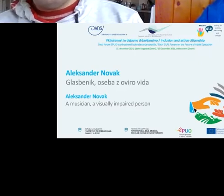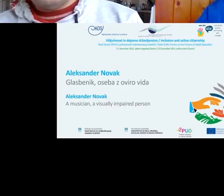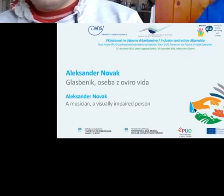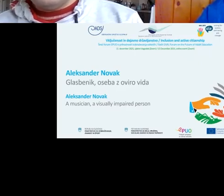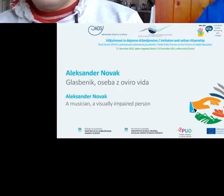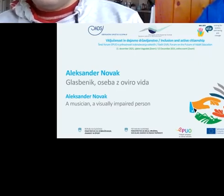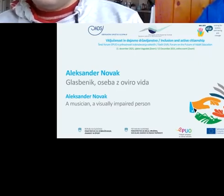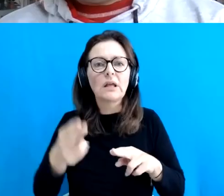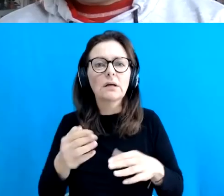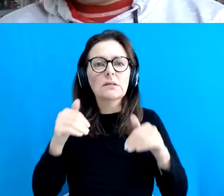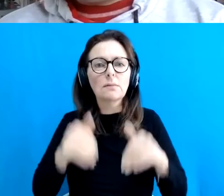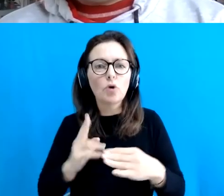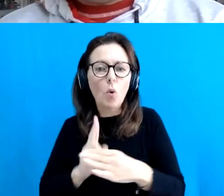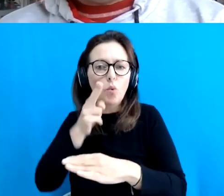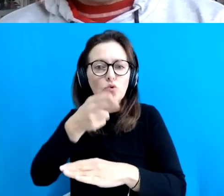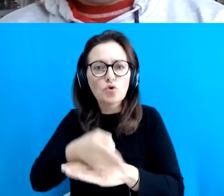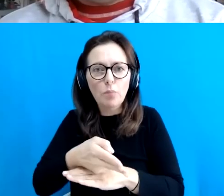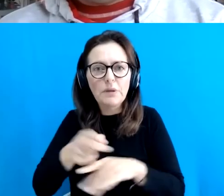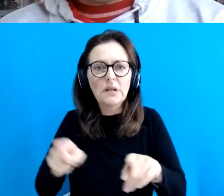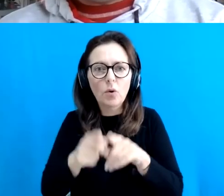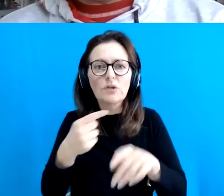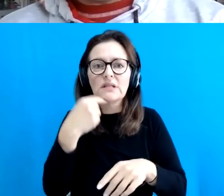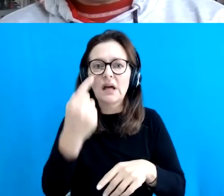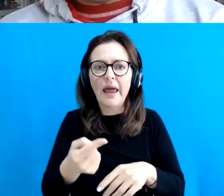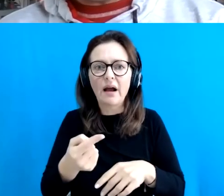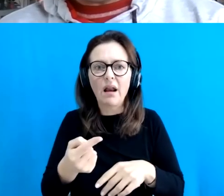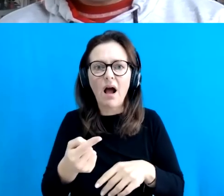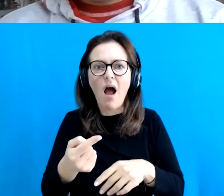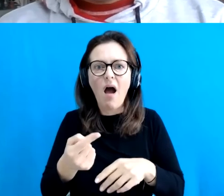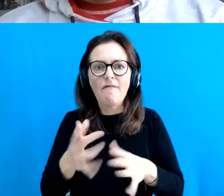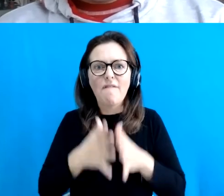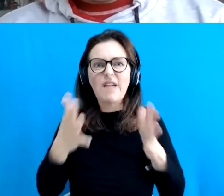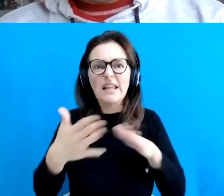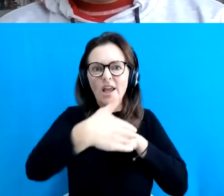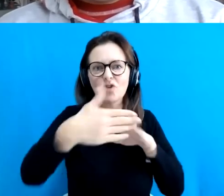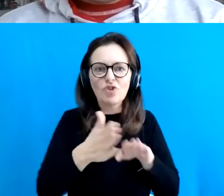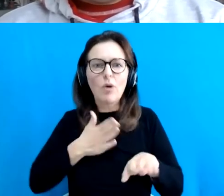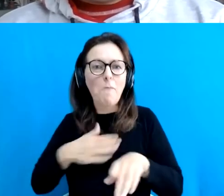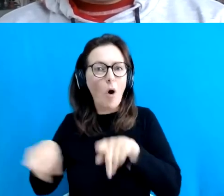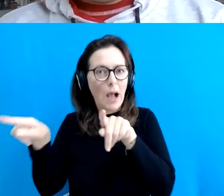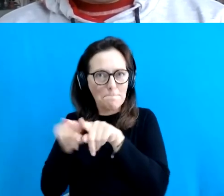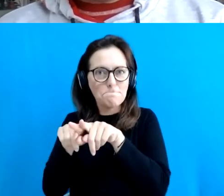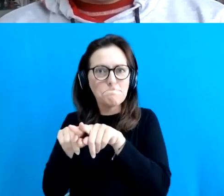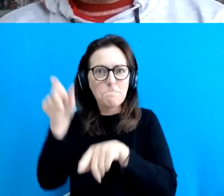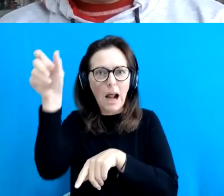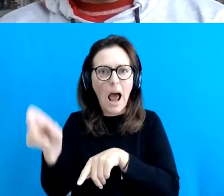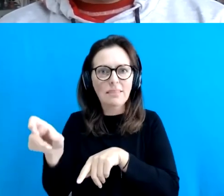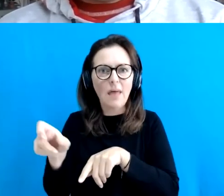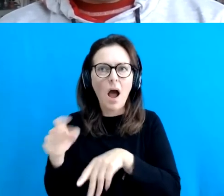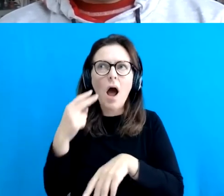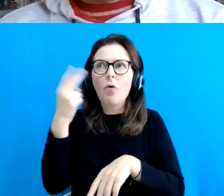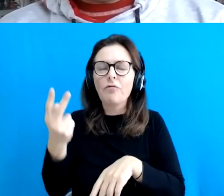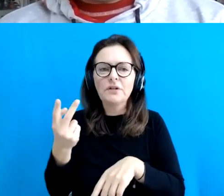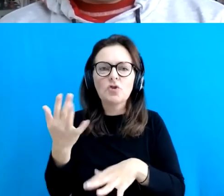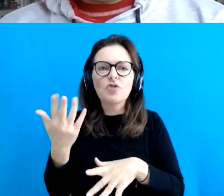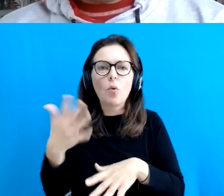moral vstopiti, kot si na začetku omenila, v velike čevlje svojega brata, in v bistvu, ko vidiš, na koliko